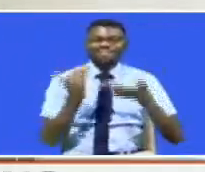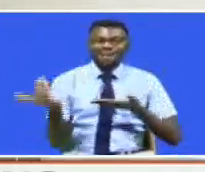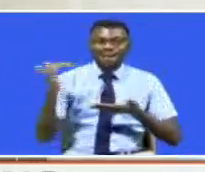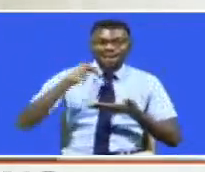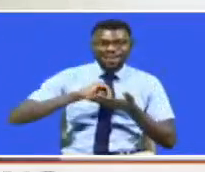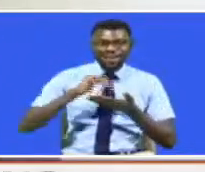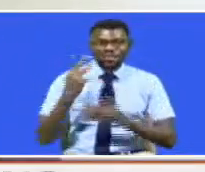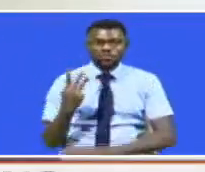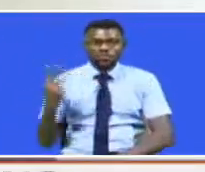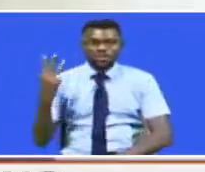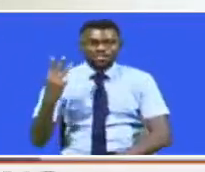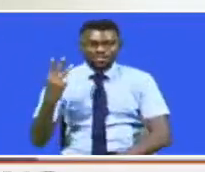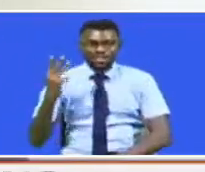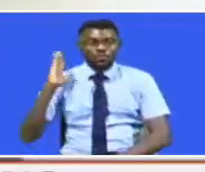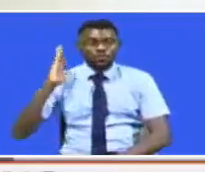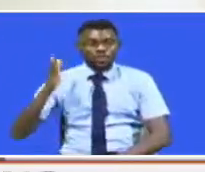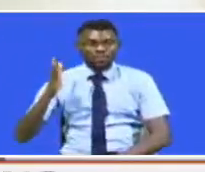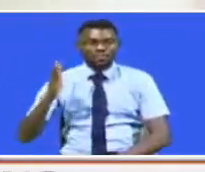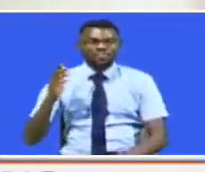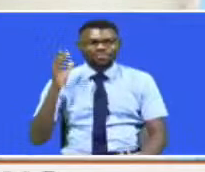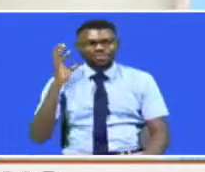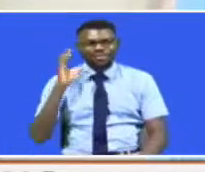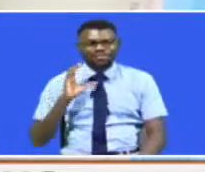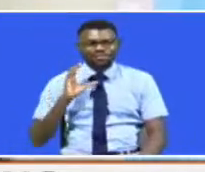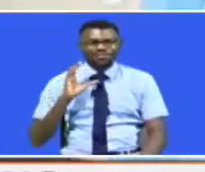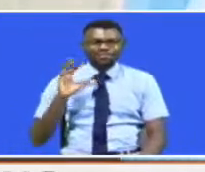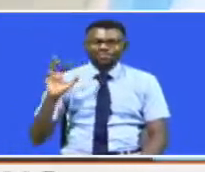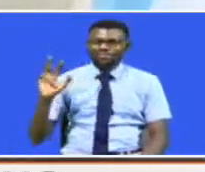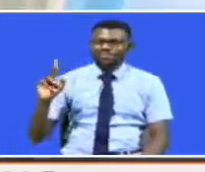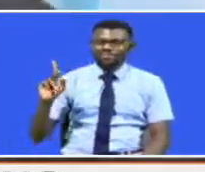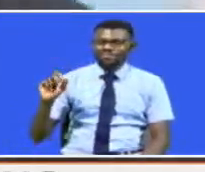Jumatano. Clement Masombo, KTN News.